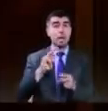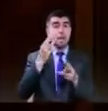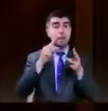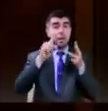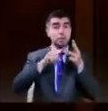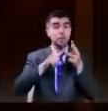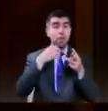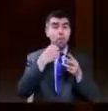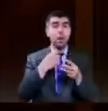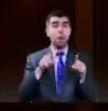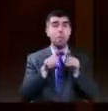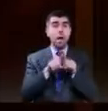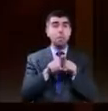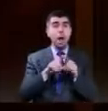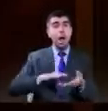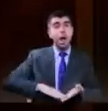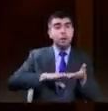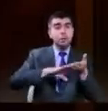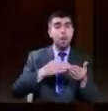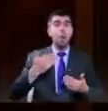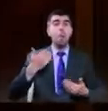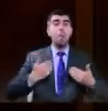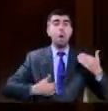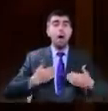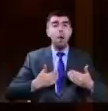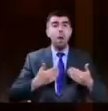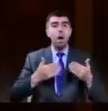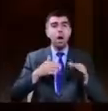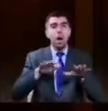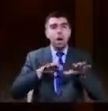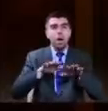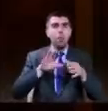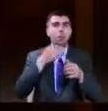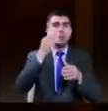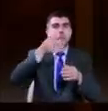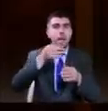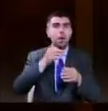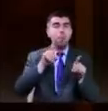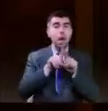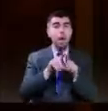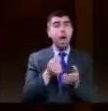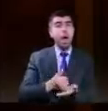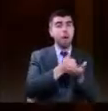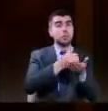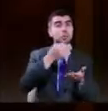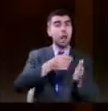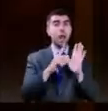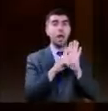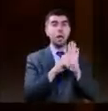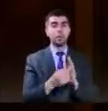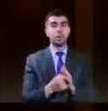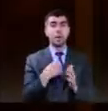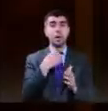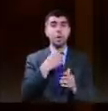الأشخاص الذين يعانون من إعاقة جسدية أو حسية حركية حين يكون ذلك ممكناً. مع الأسف في بعض الأحيان كاين الناس